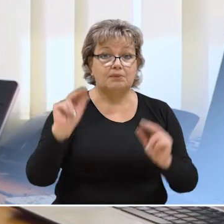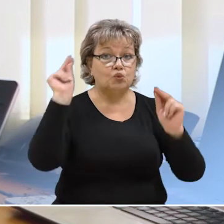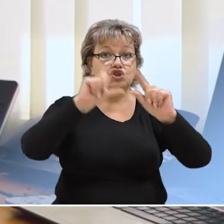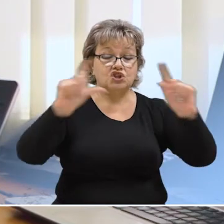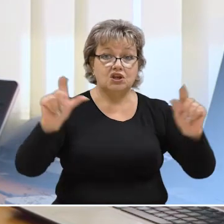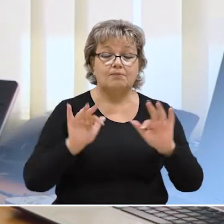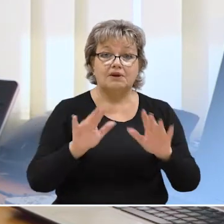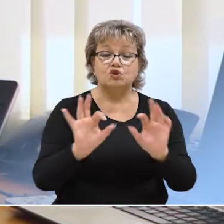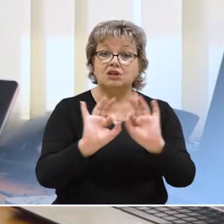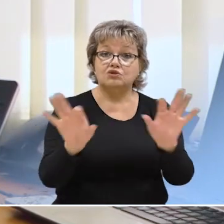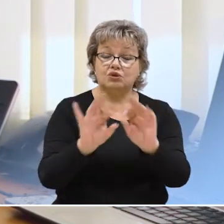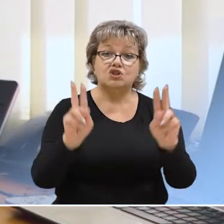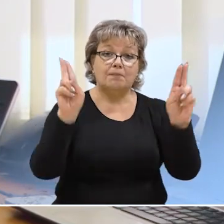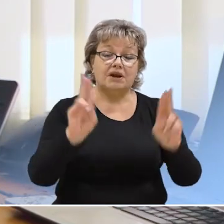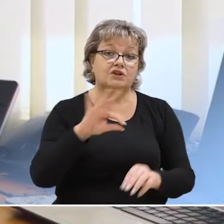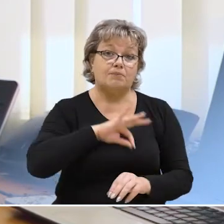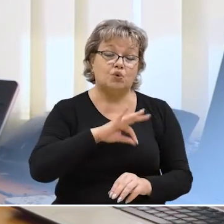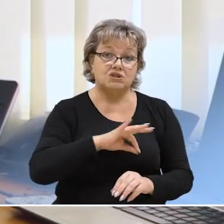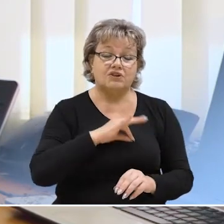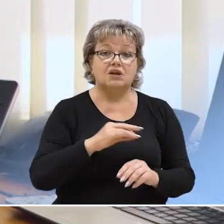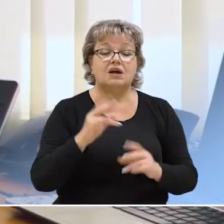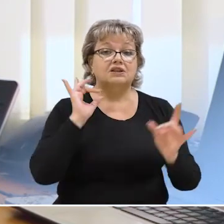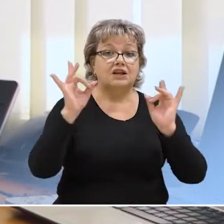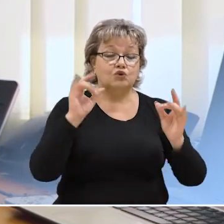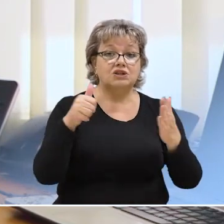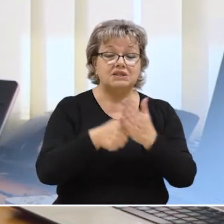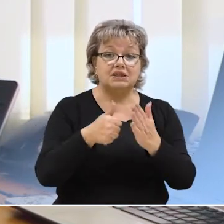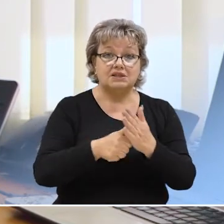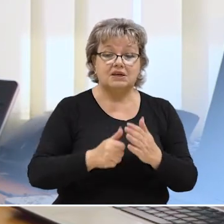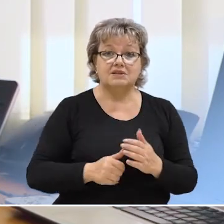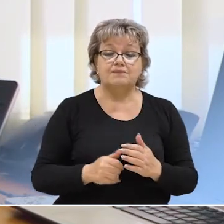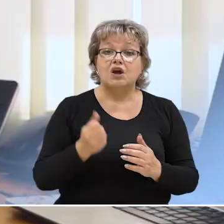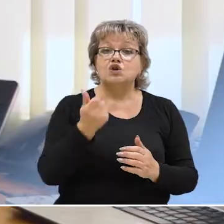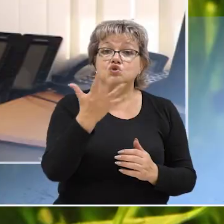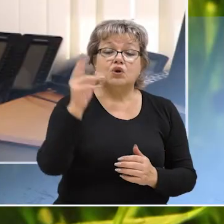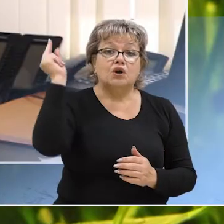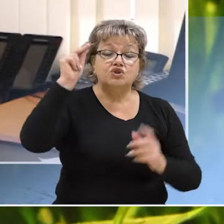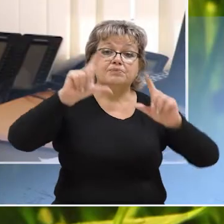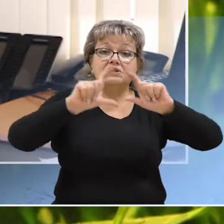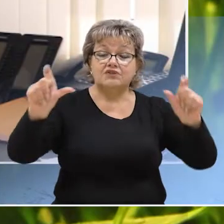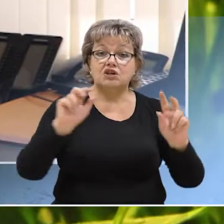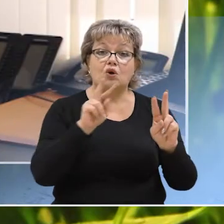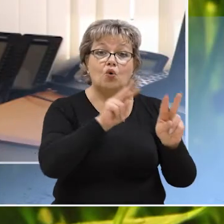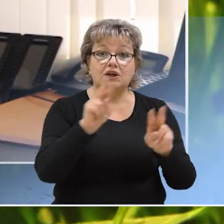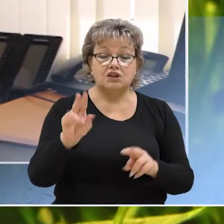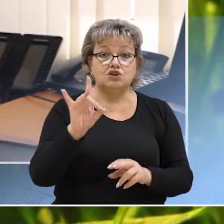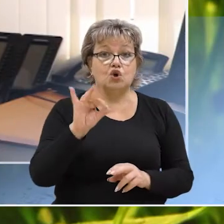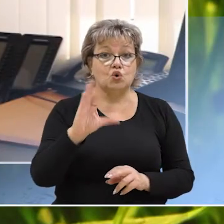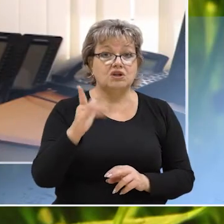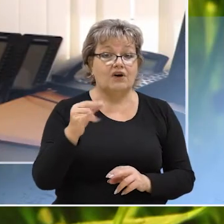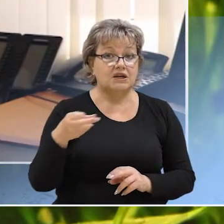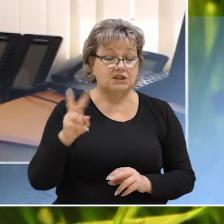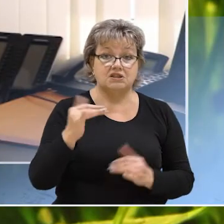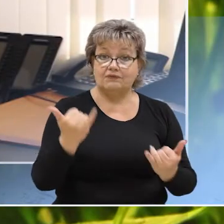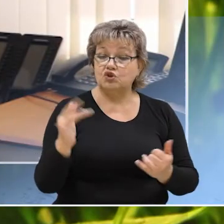и персоналом учреждений проводятся инструктажи о правилах пользования средствами тревожной сигнализации. А сколько учебных заведений